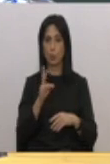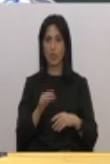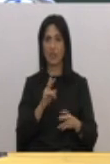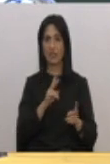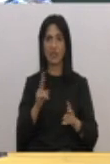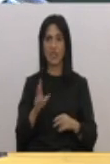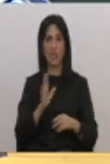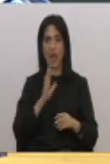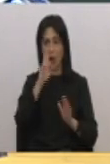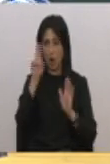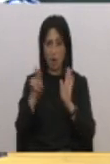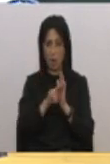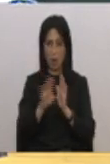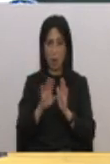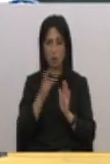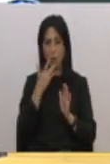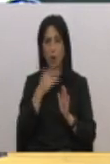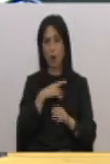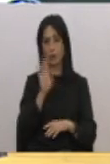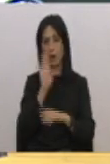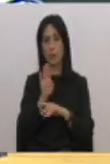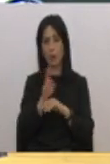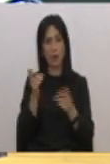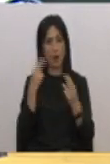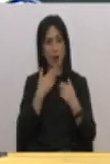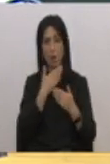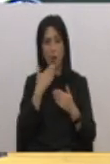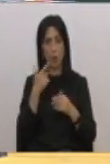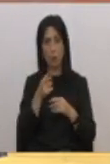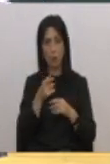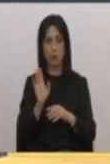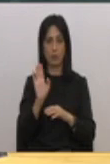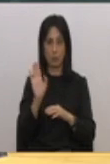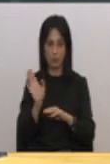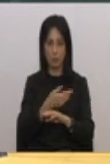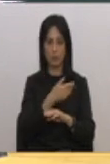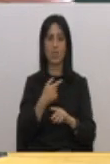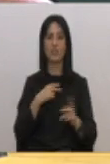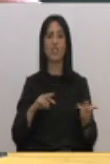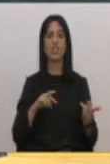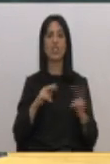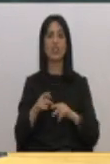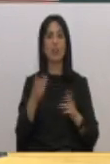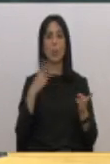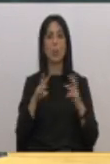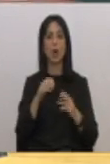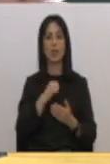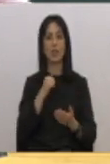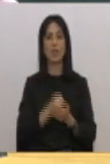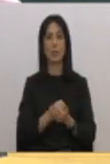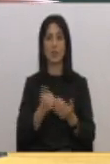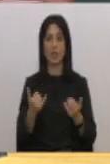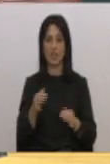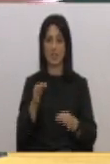ვინმე არ იყო მორჩილი მათი პოლიტიკური მიზნებისათვის, აღარ ხდებოდა მათი დანიშნვა. Ჩვენ შევცვალეთ ეს მოდელი, განვამტკიცეთ და